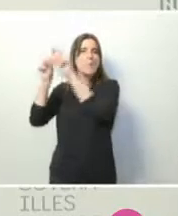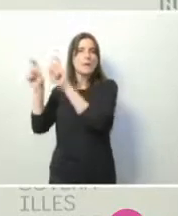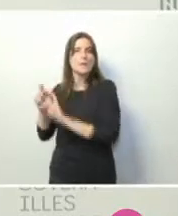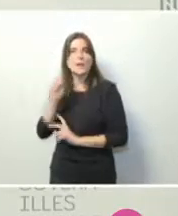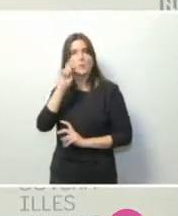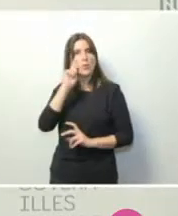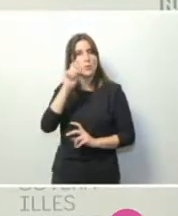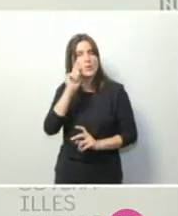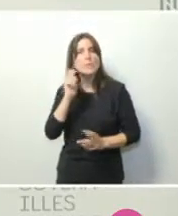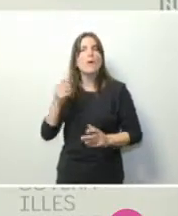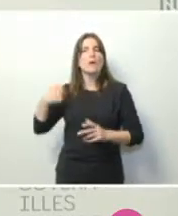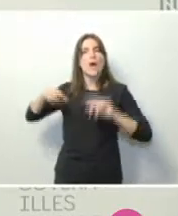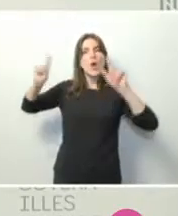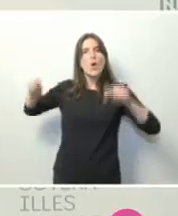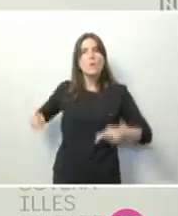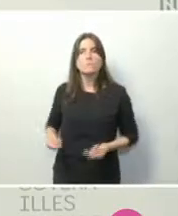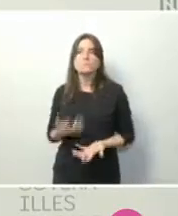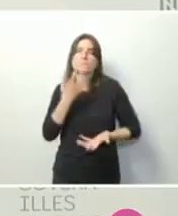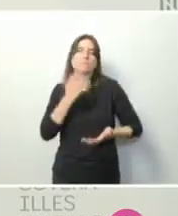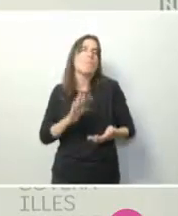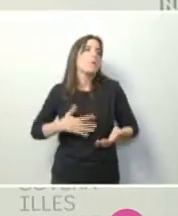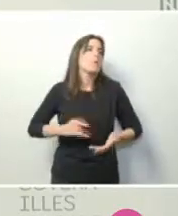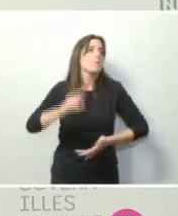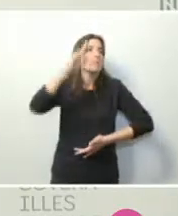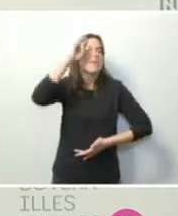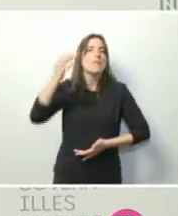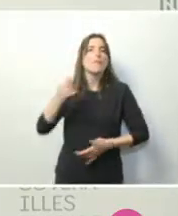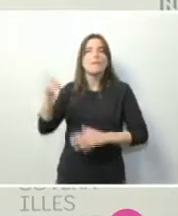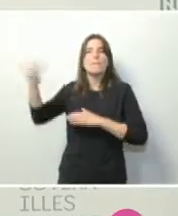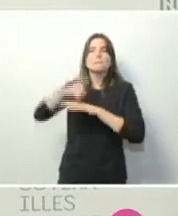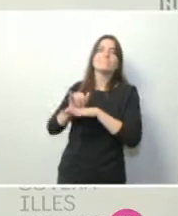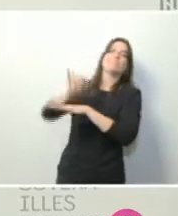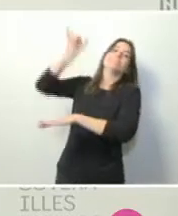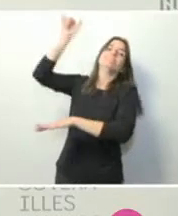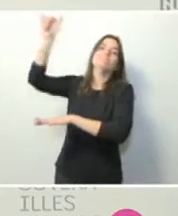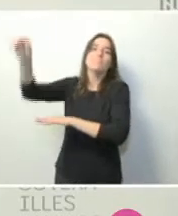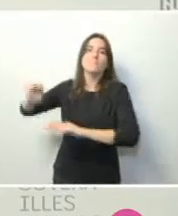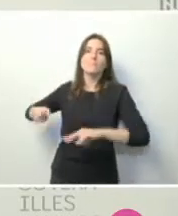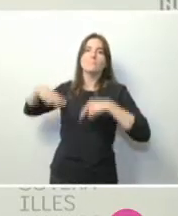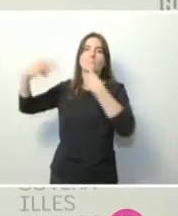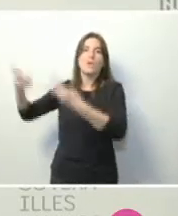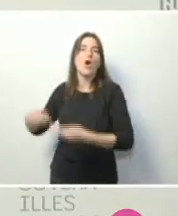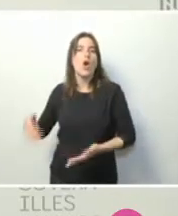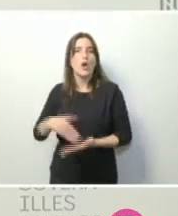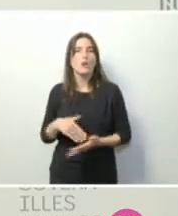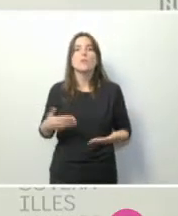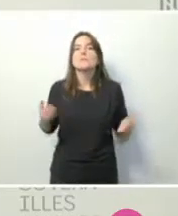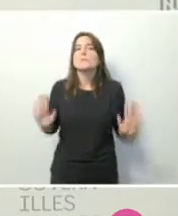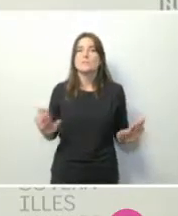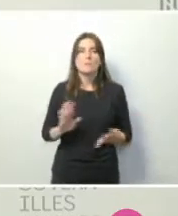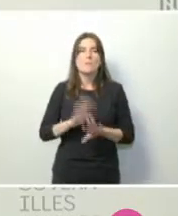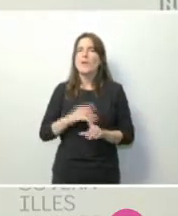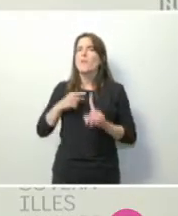aquestes repatriacions, però per si en cas hi ha aspectes que no estan coberts, doncs hi ha una protecció més important per a aquest